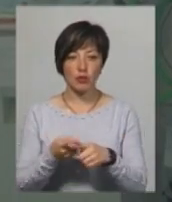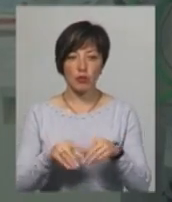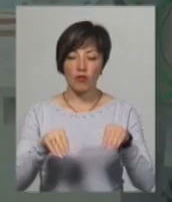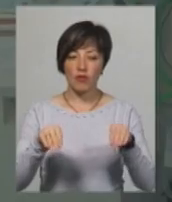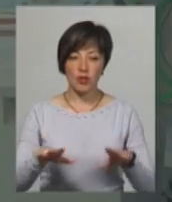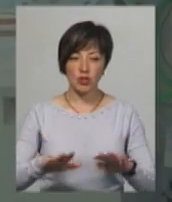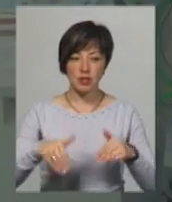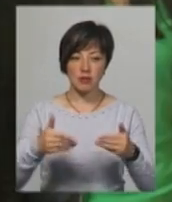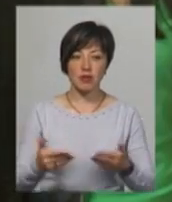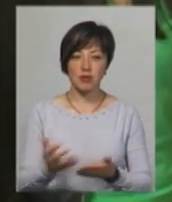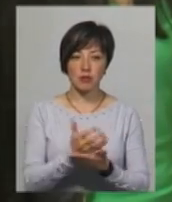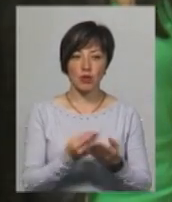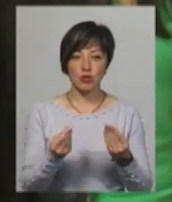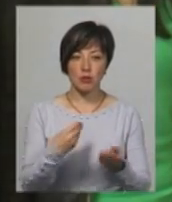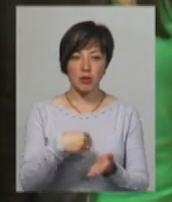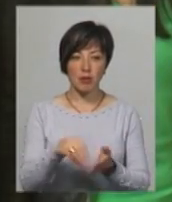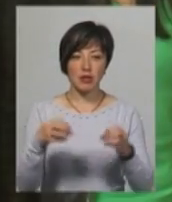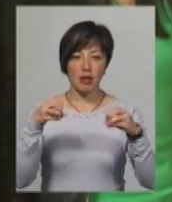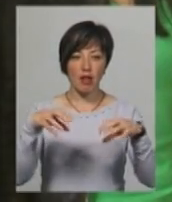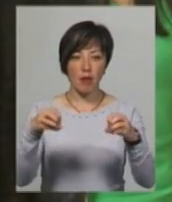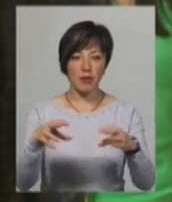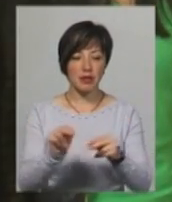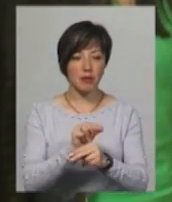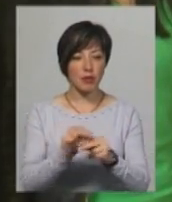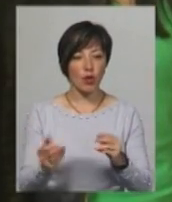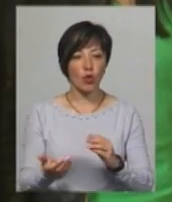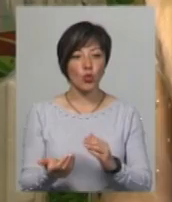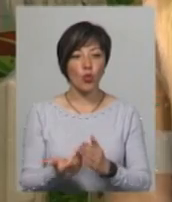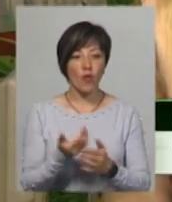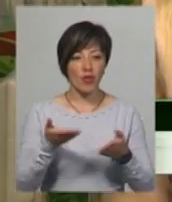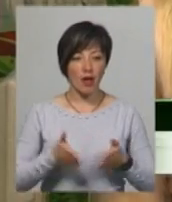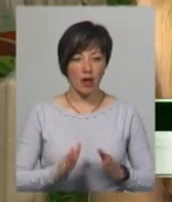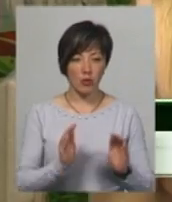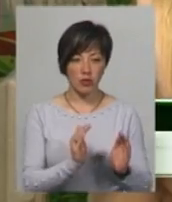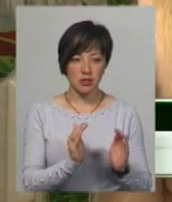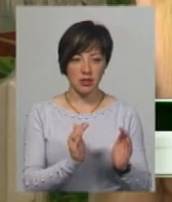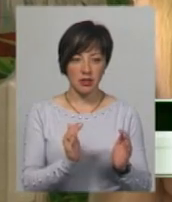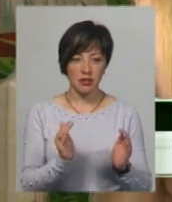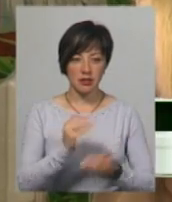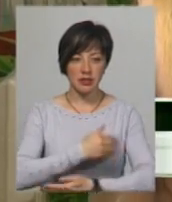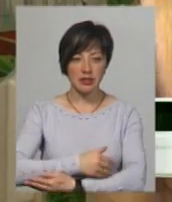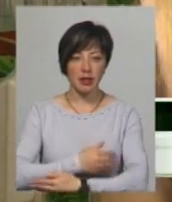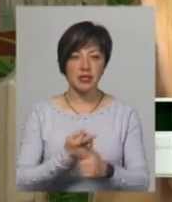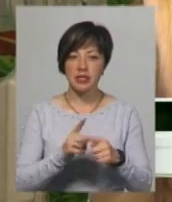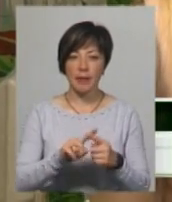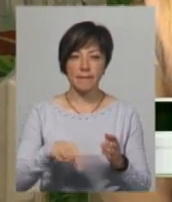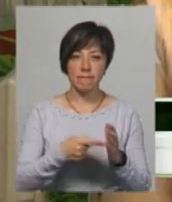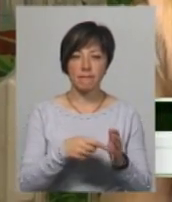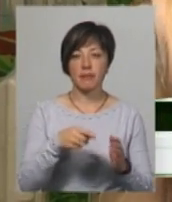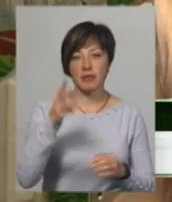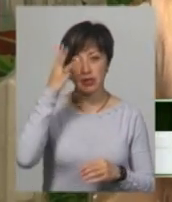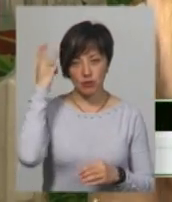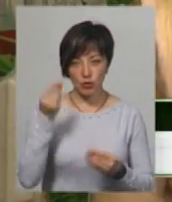вирішила ініціювати збір грошей та придбати лампи для фототерапії новонароджених. Кошти збирались не тільки в місті Хмельницькому, це і Полонне,